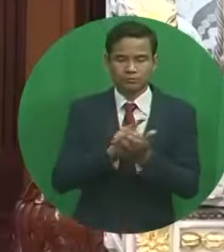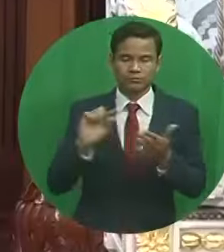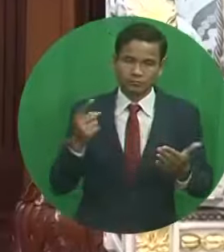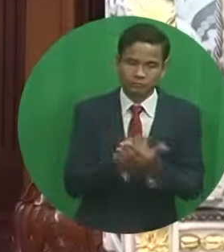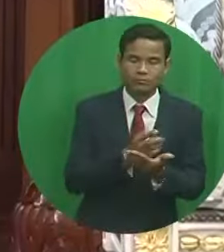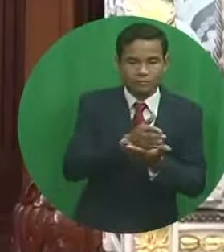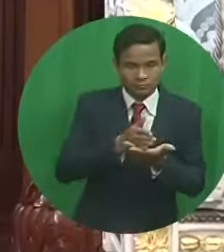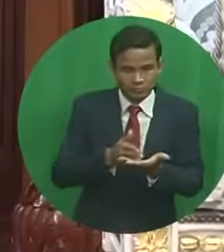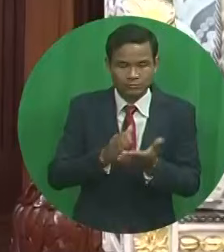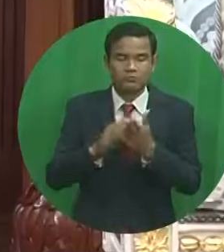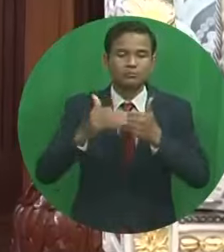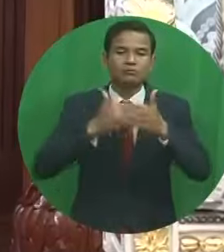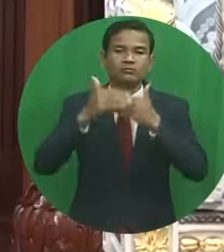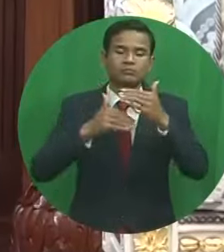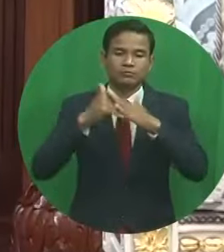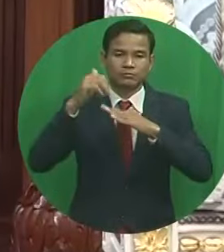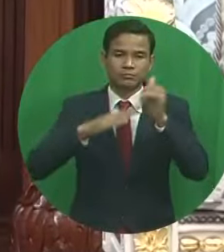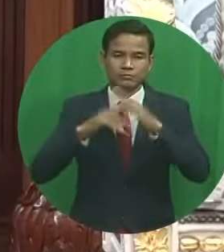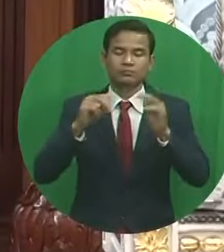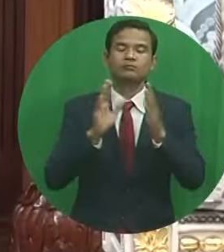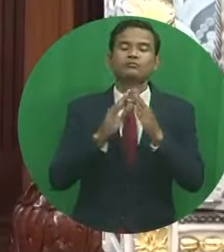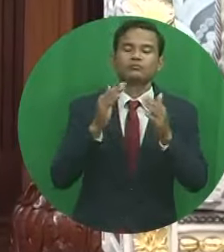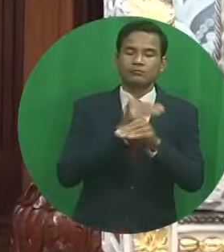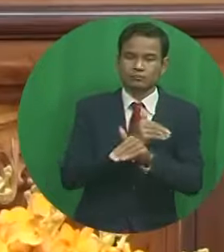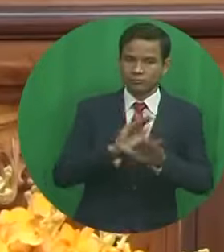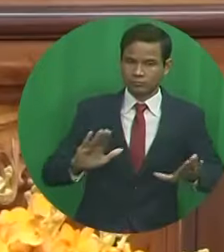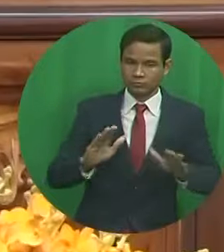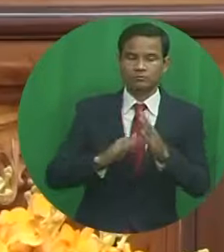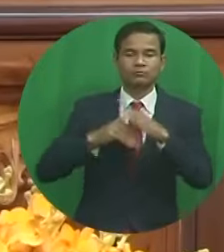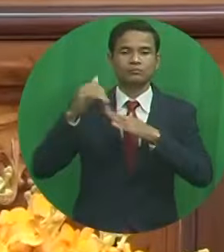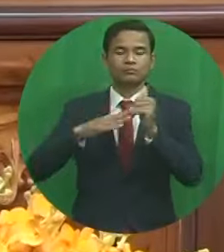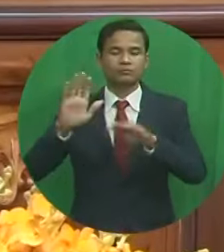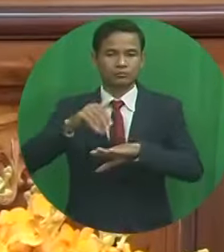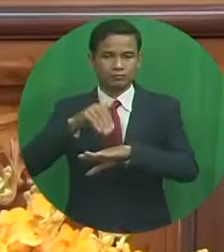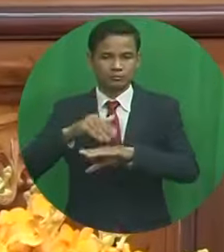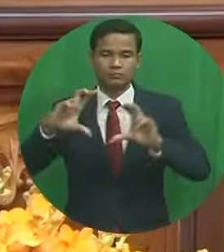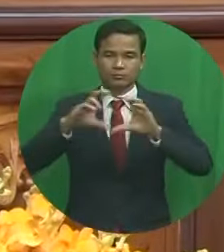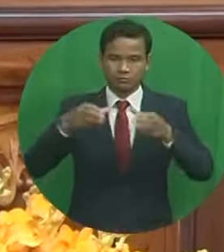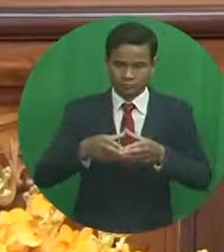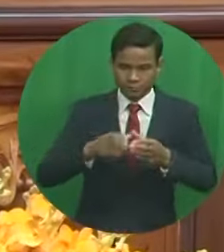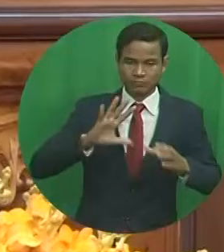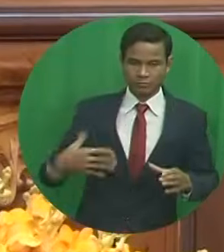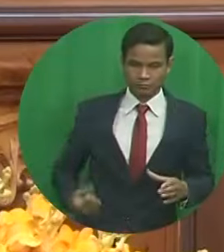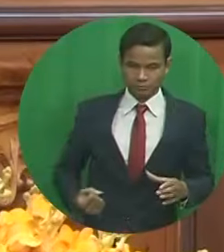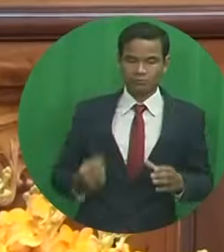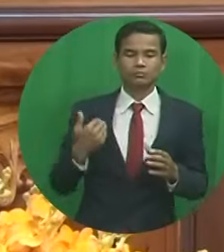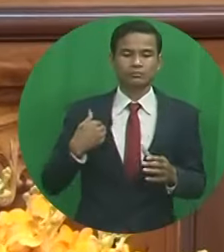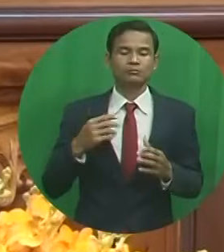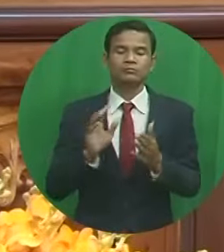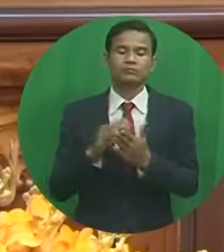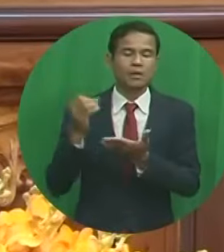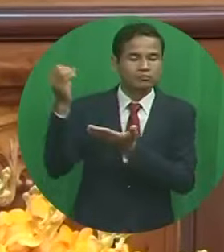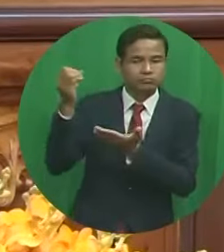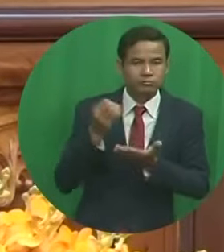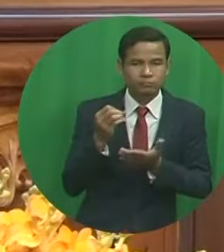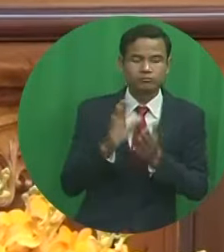រួមចំណែកដល់ដំណើរការកសាងសន្តិភាពស្ដារនិងអភិវឌ្ឍសេដ្ឋកិច្ចសង្គមរបស់កម្ពុជាដែលក្នុងនោះជំនួយគាំទ្រ